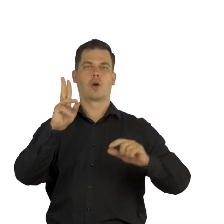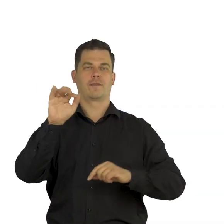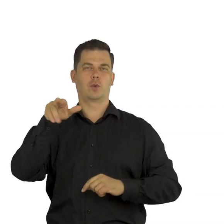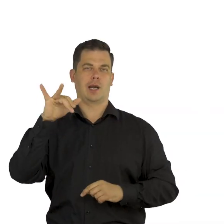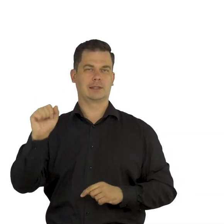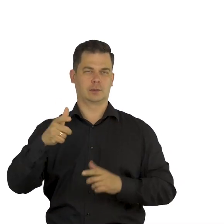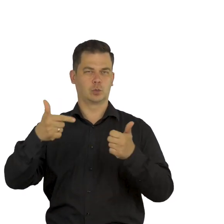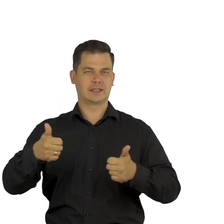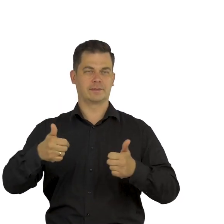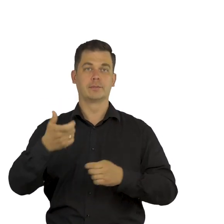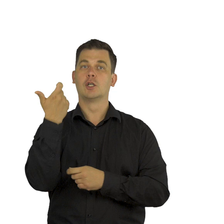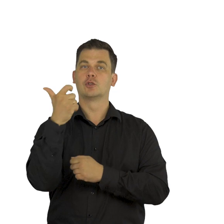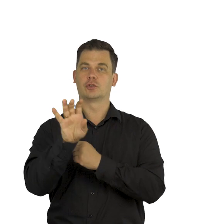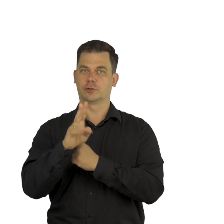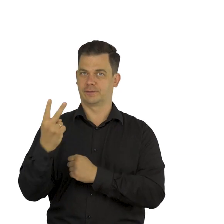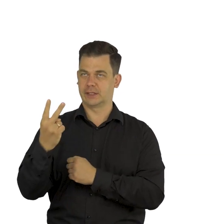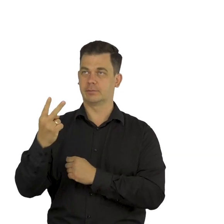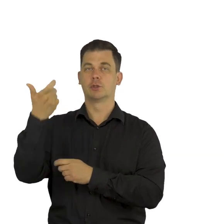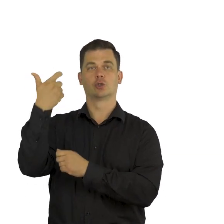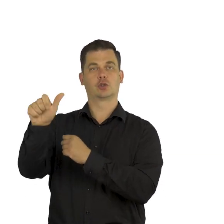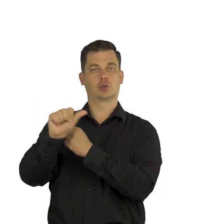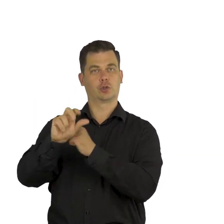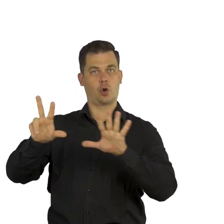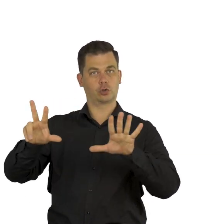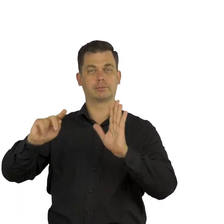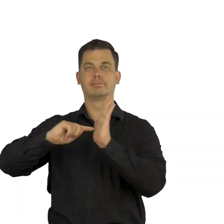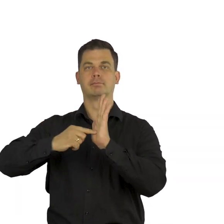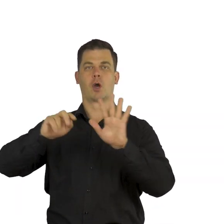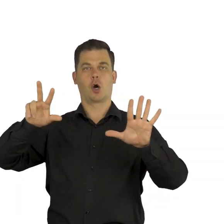otwórz w przeglądarce stronę konfiguracyjną